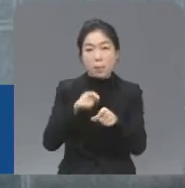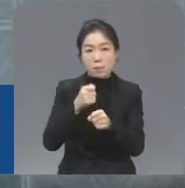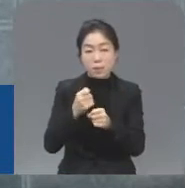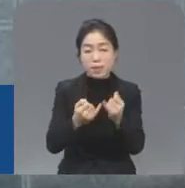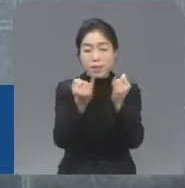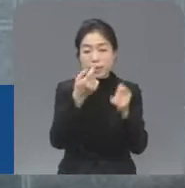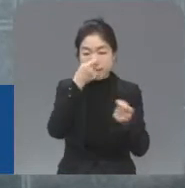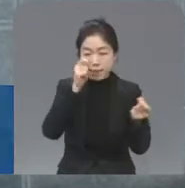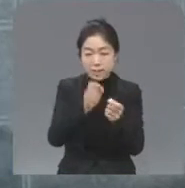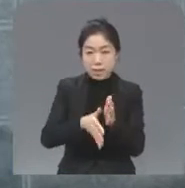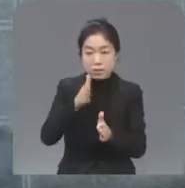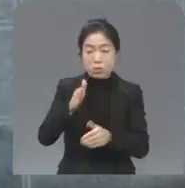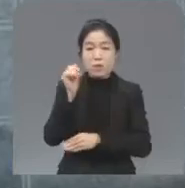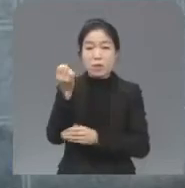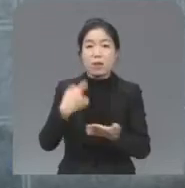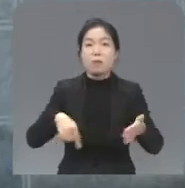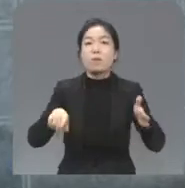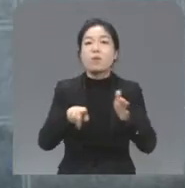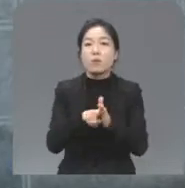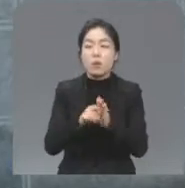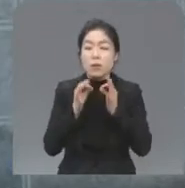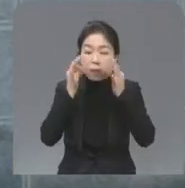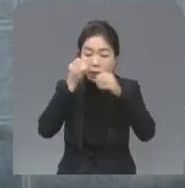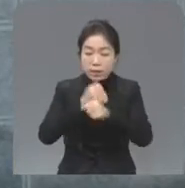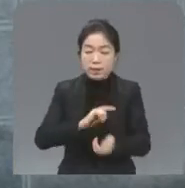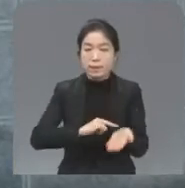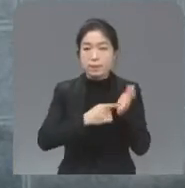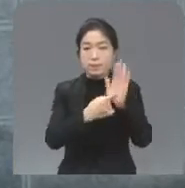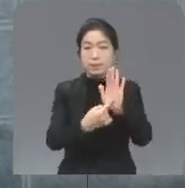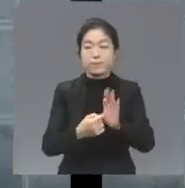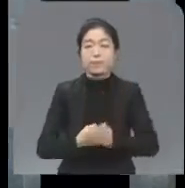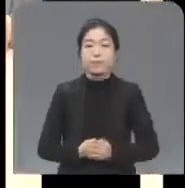여성 친화도시 영암을 위해 최선을 다하겠다고 밝혔습니다.